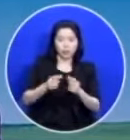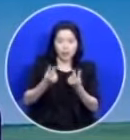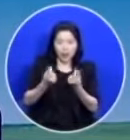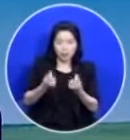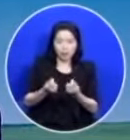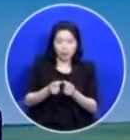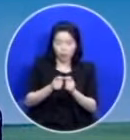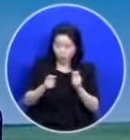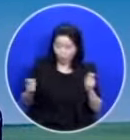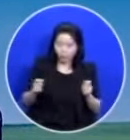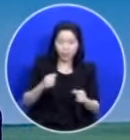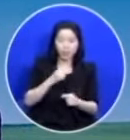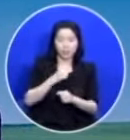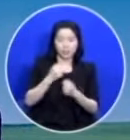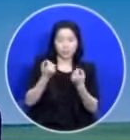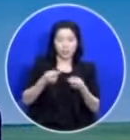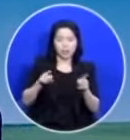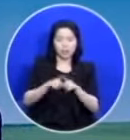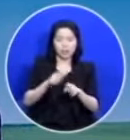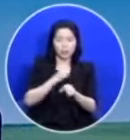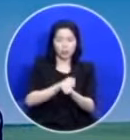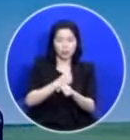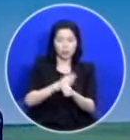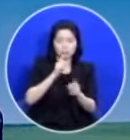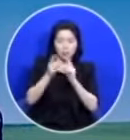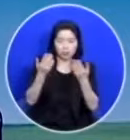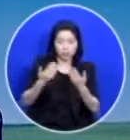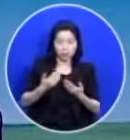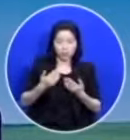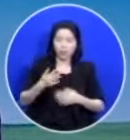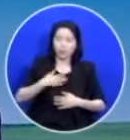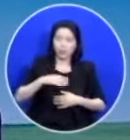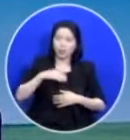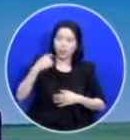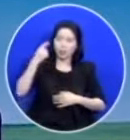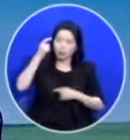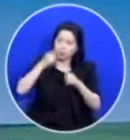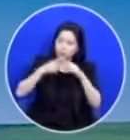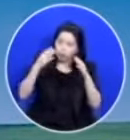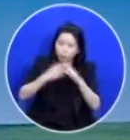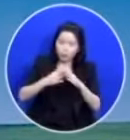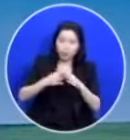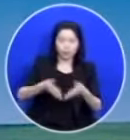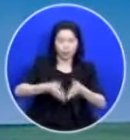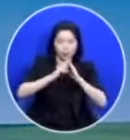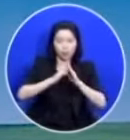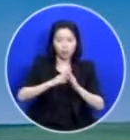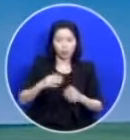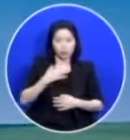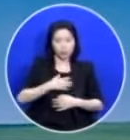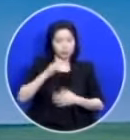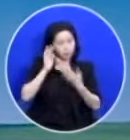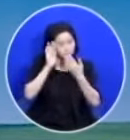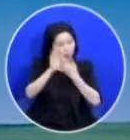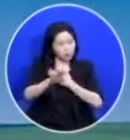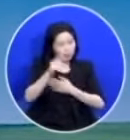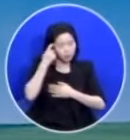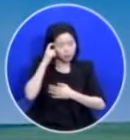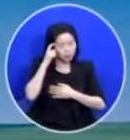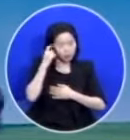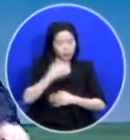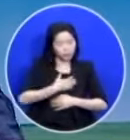앞뒤를 봐도 인생에서 제가 목회 여정에서 염려가 생기고 근심이 생겨요